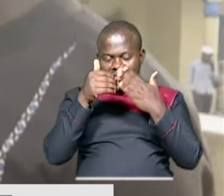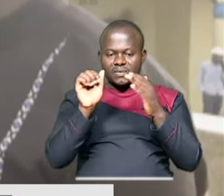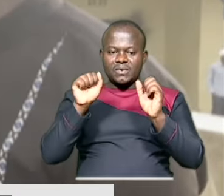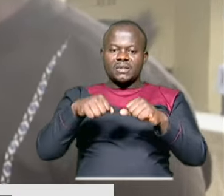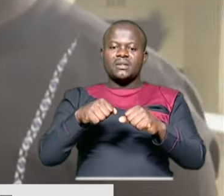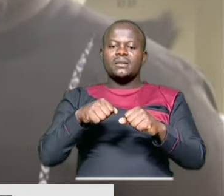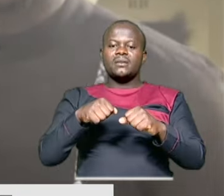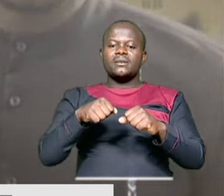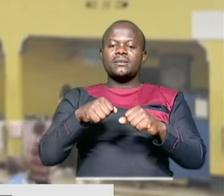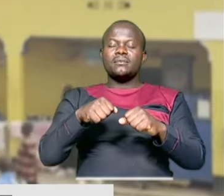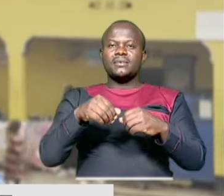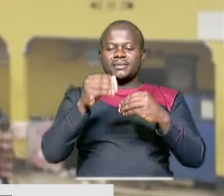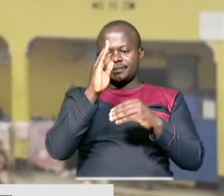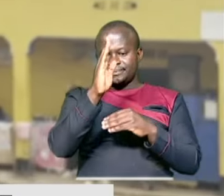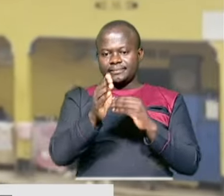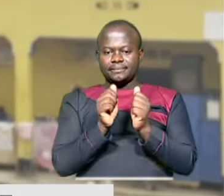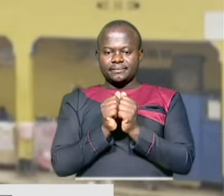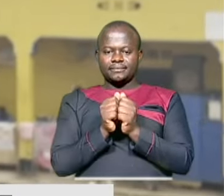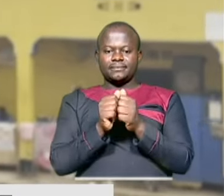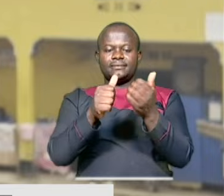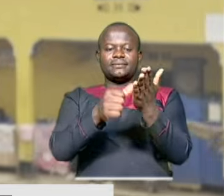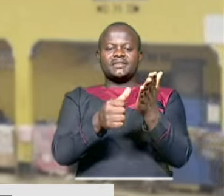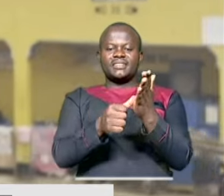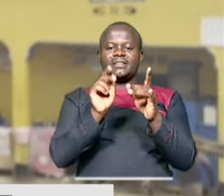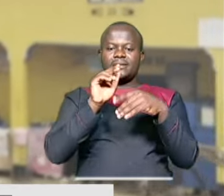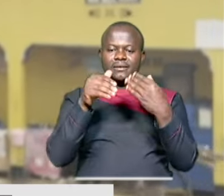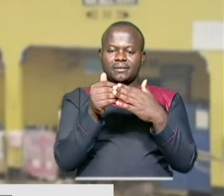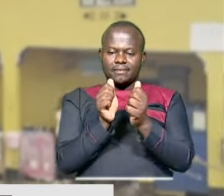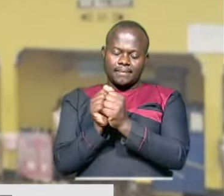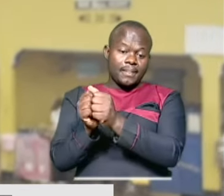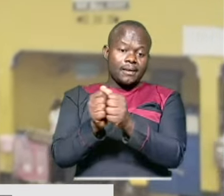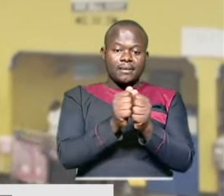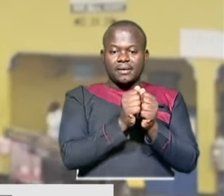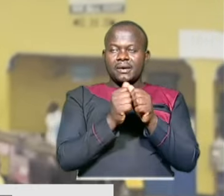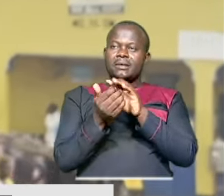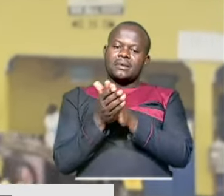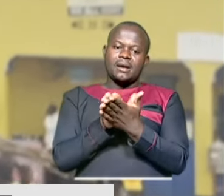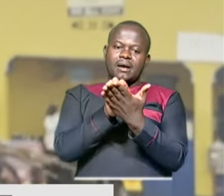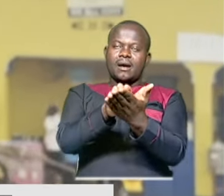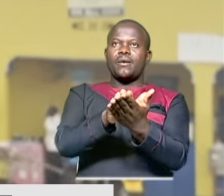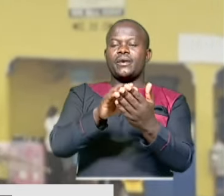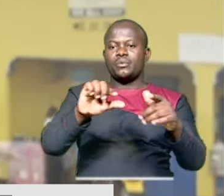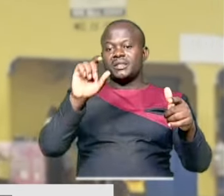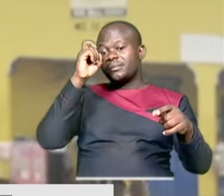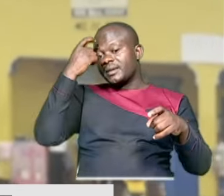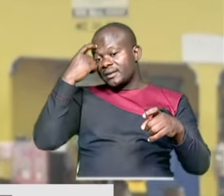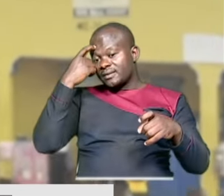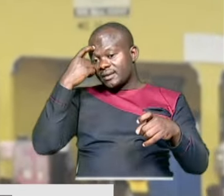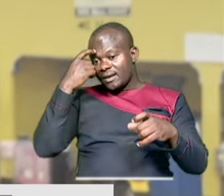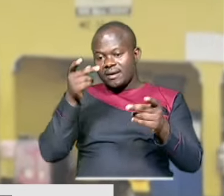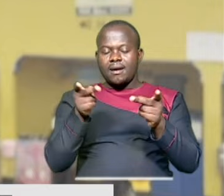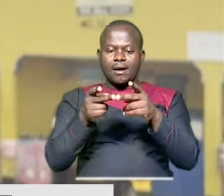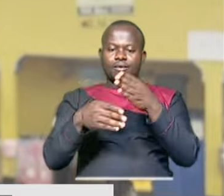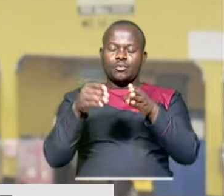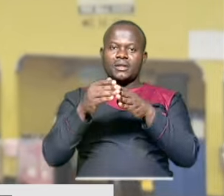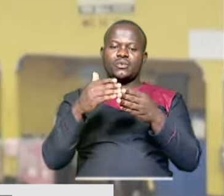mubyiteho mu kiduhe w'umurongo. Ni ikibazo cy'abaturage baguraniwe ubutaka bwa leta ahubatswe Centre